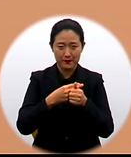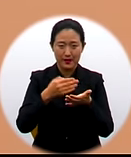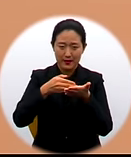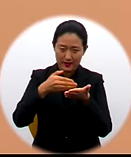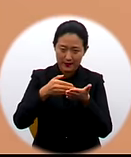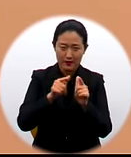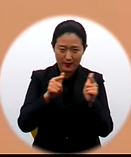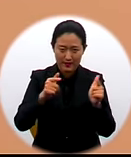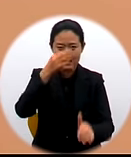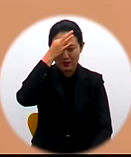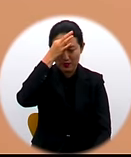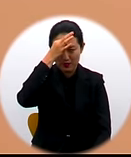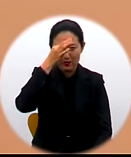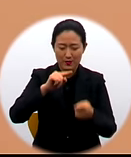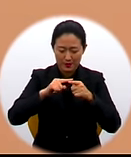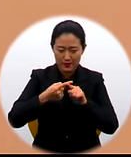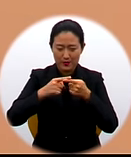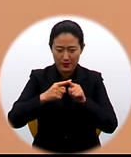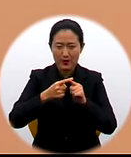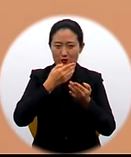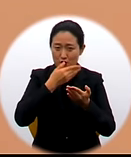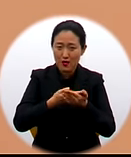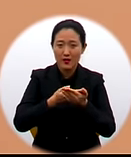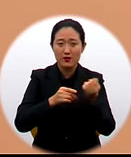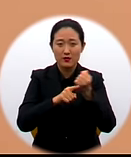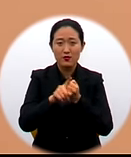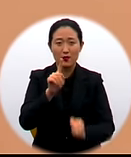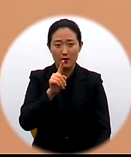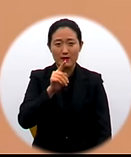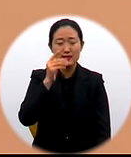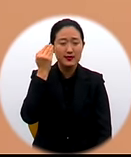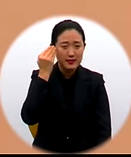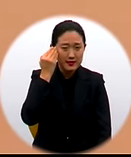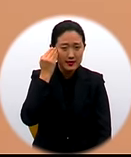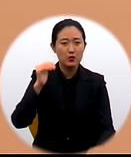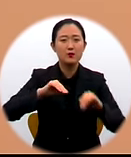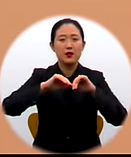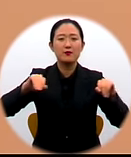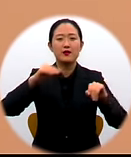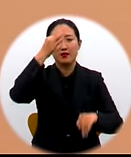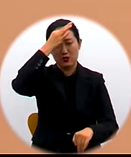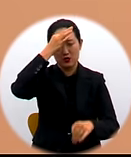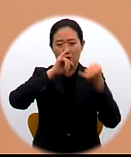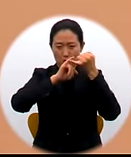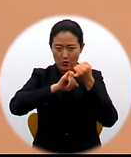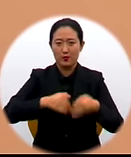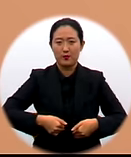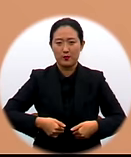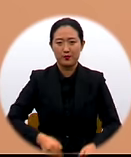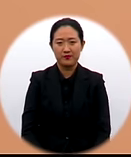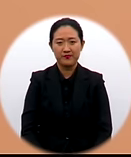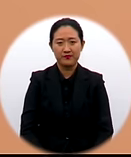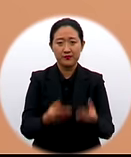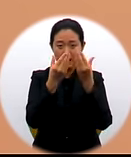이유도 그 지식과 별개로 치과의사에게 그런 기술이 필요하기 때문이죠. 예를 들면 안과의사는